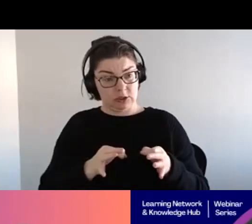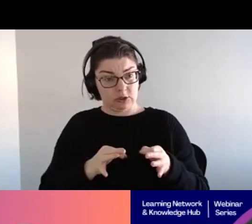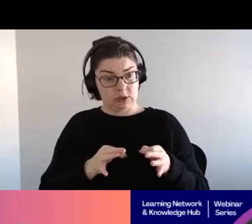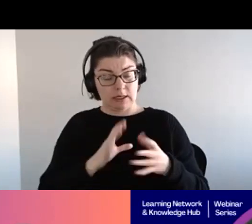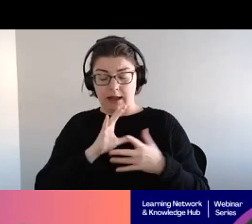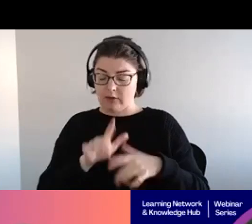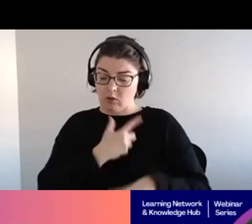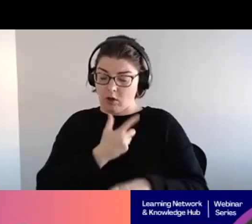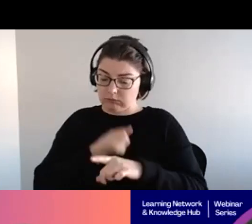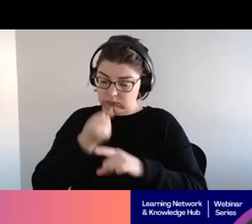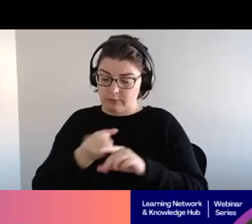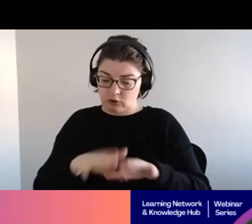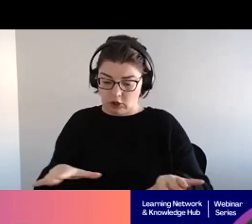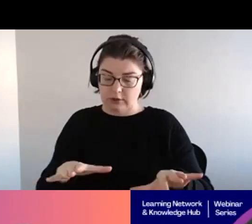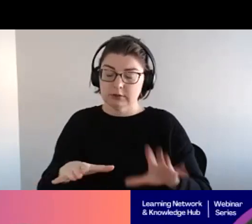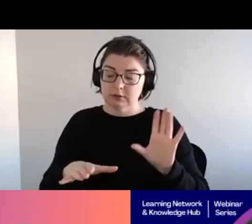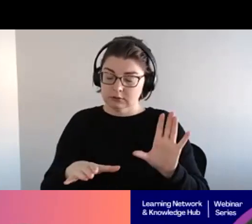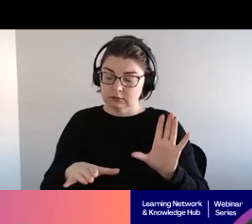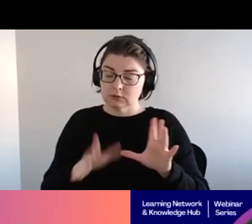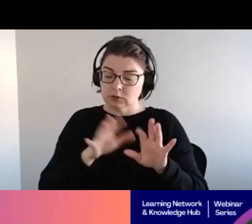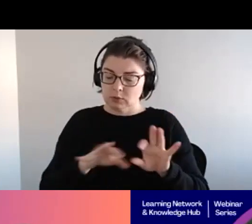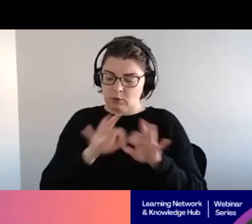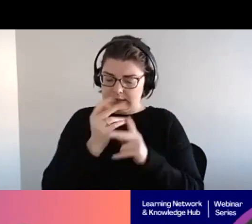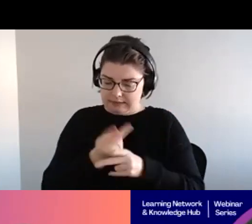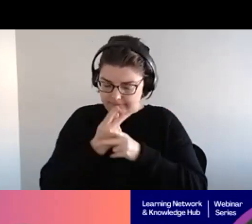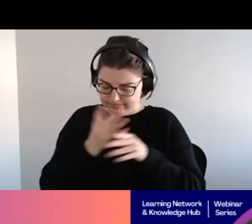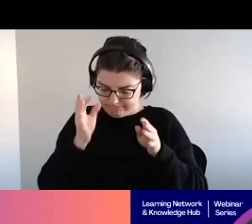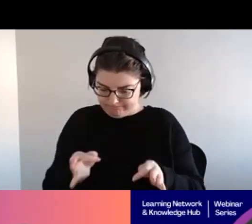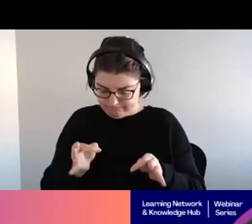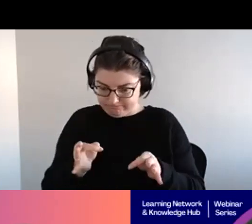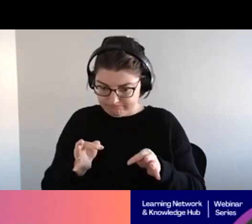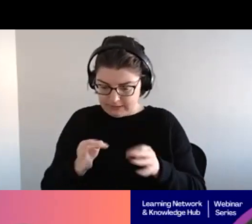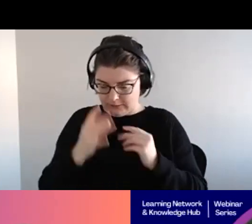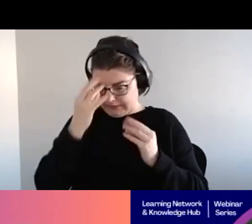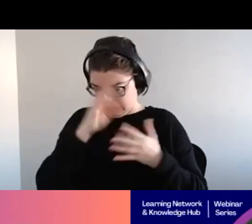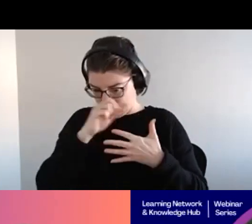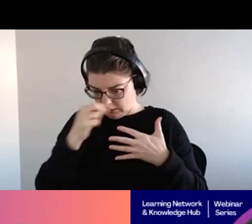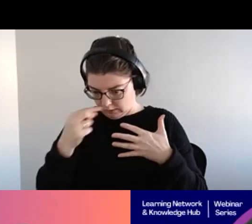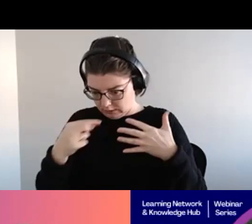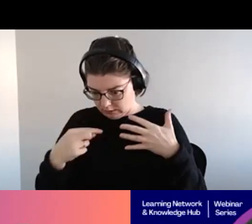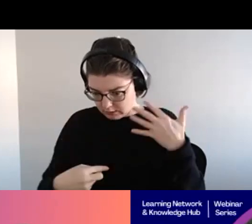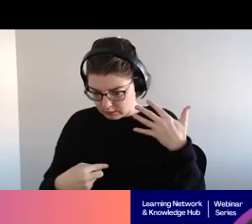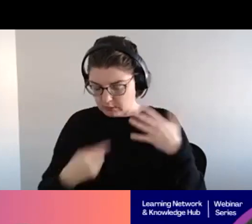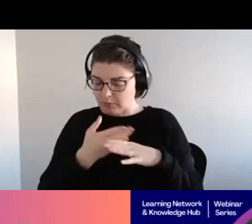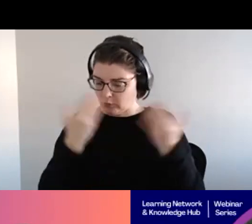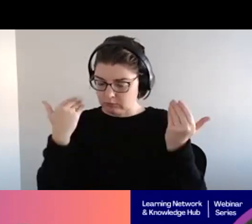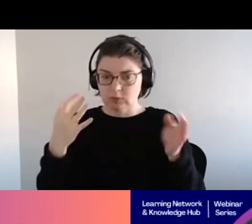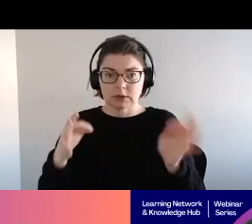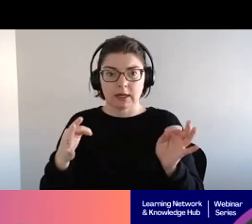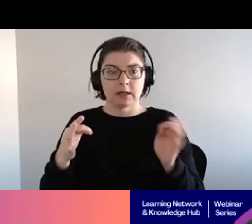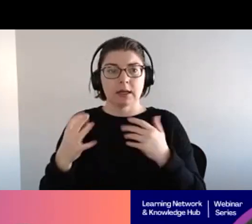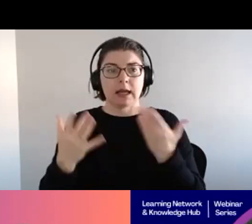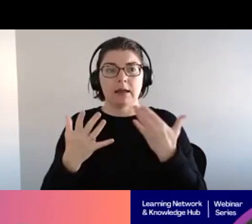pour comprendre sa voix il faut que l'avocat le fasse également il est donc important de prendre des décisions en ayant considéré tous les facteurs